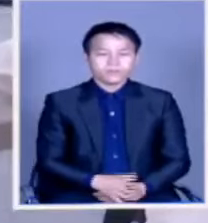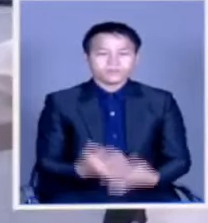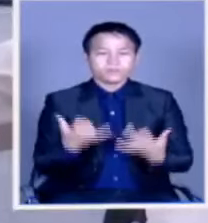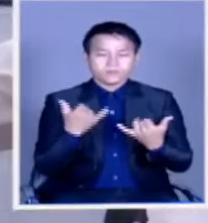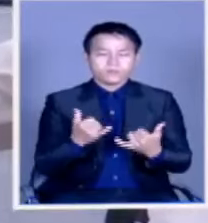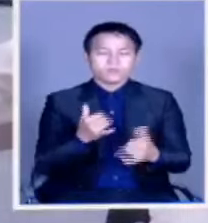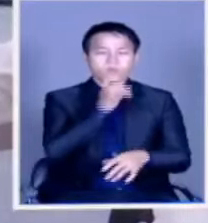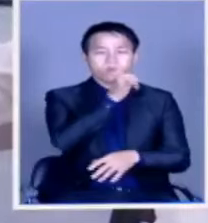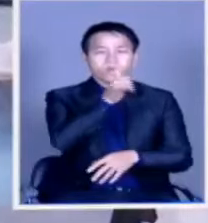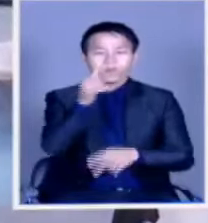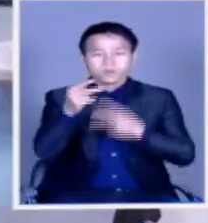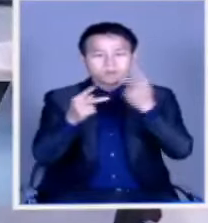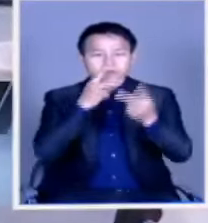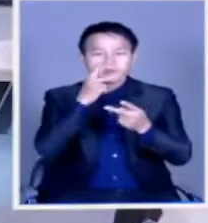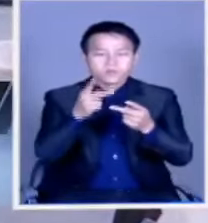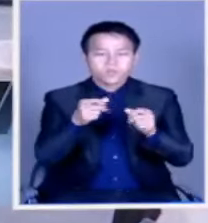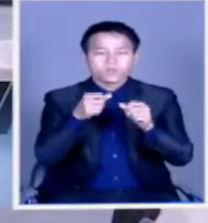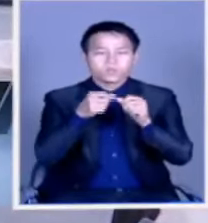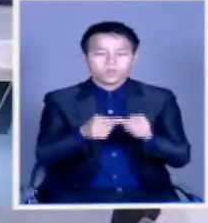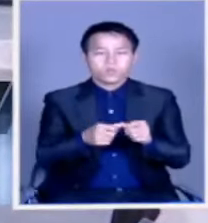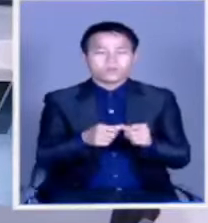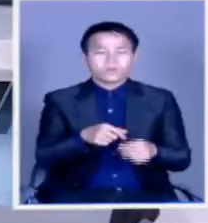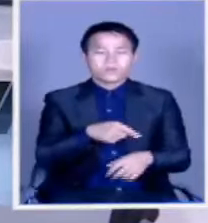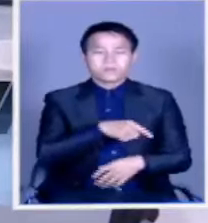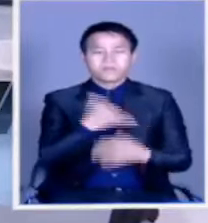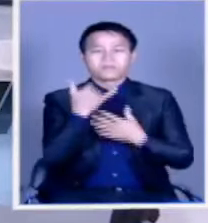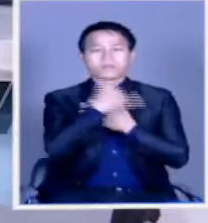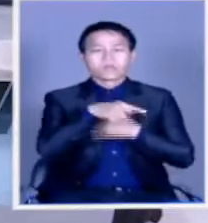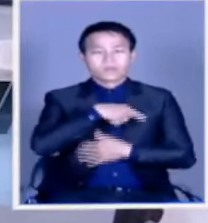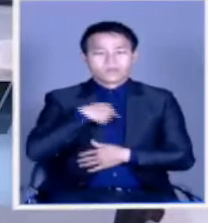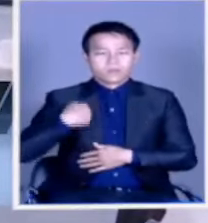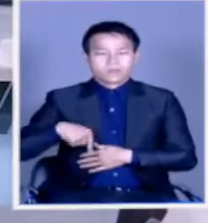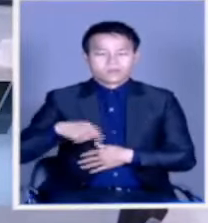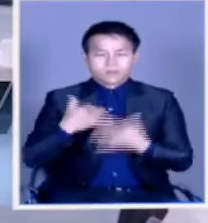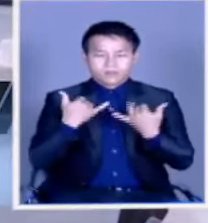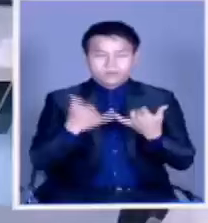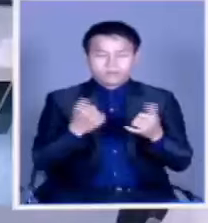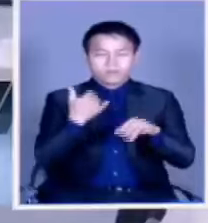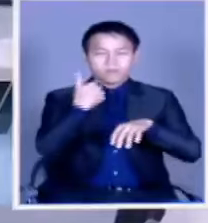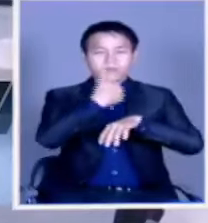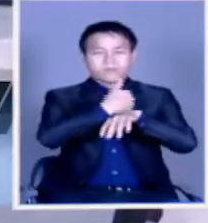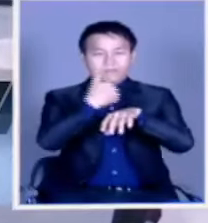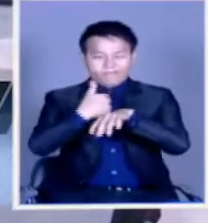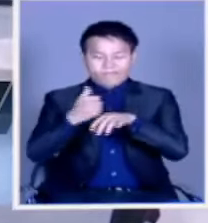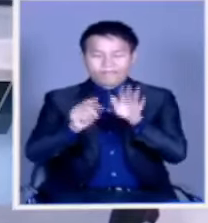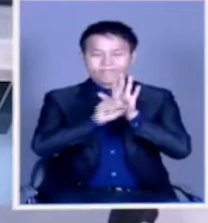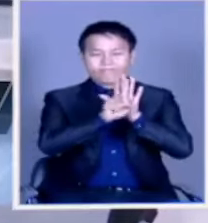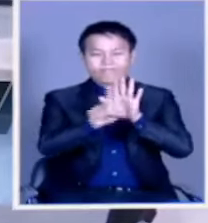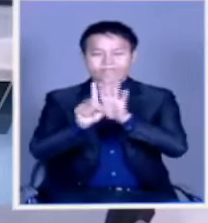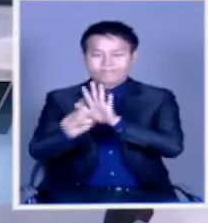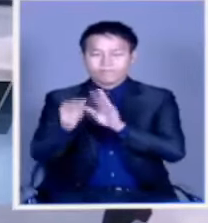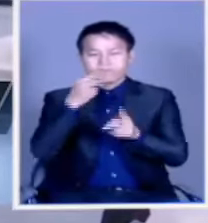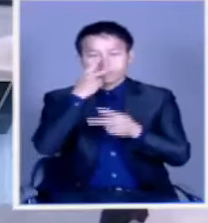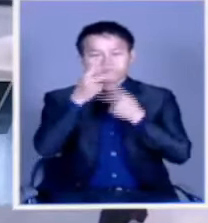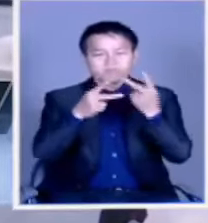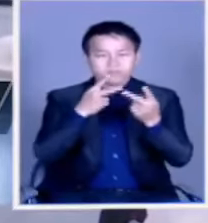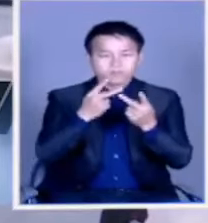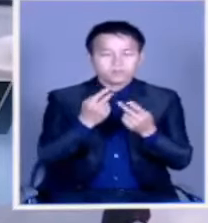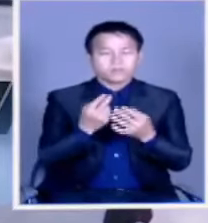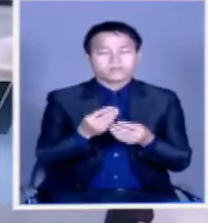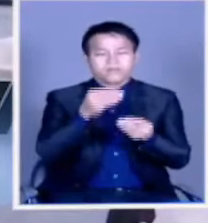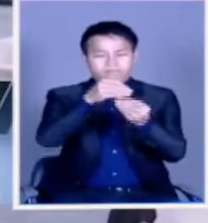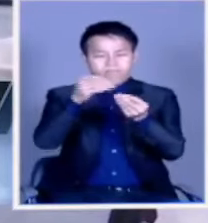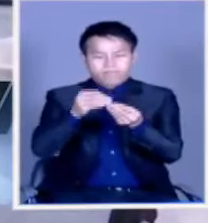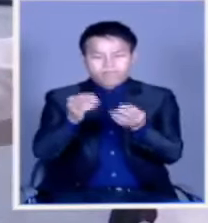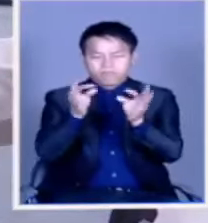เขียนไว้อยู่เขตปกครองตนเองซนเผาจ้วงกวงซีของคณะผู้แทนลาวในครั้งนี้ได้ประกอบส่วนอันสำคัญ